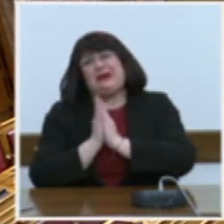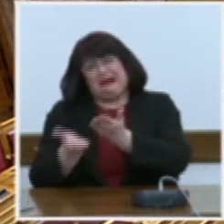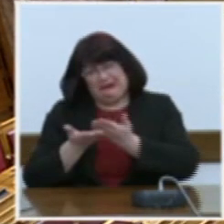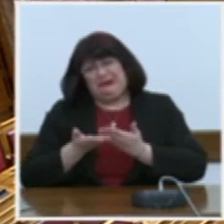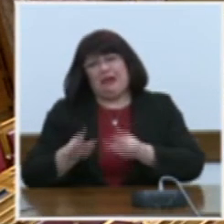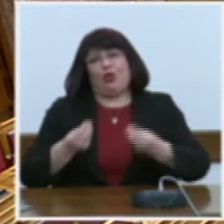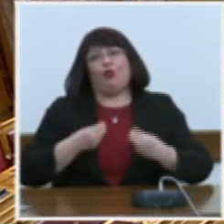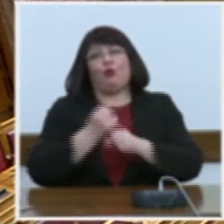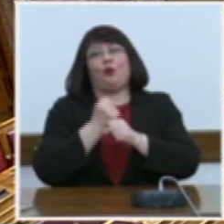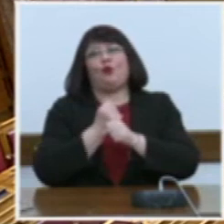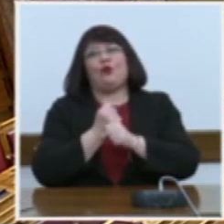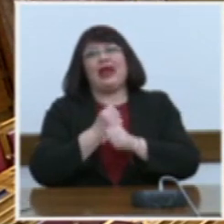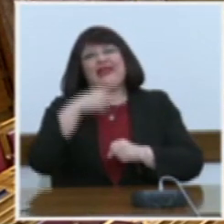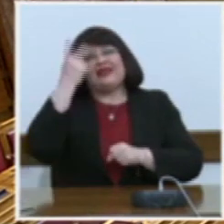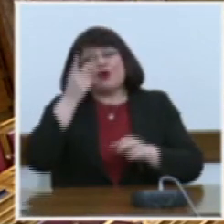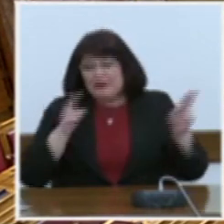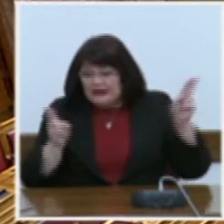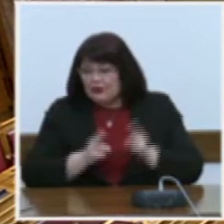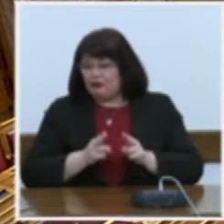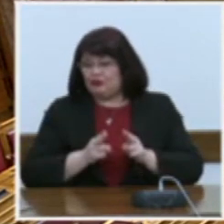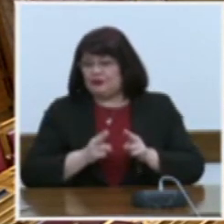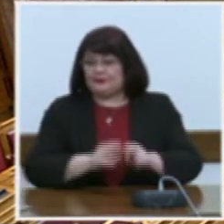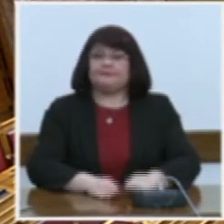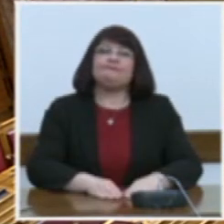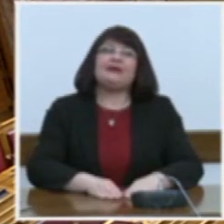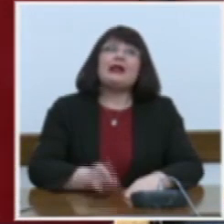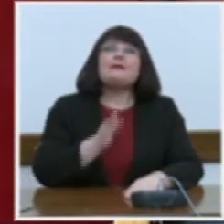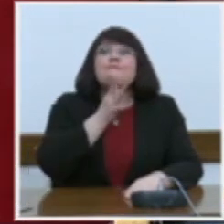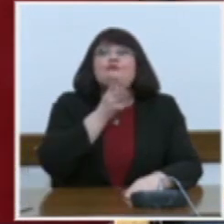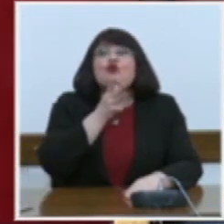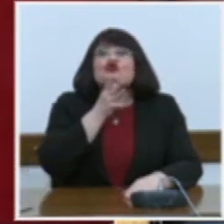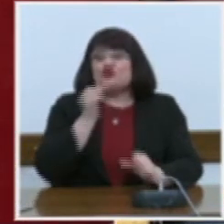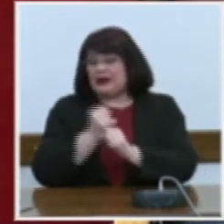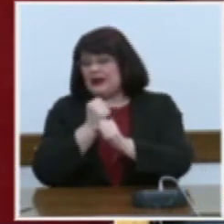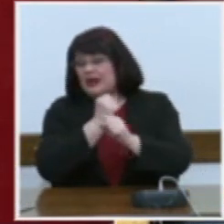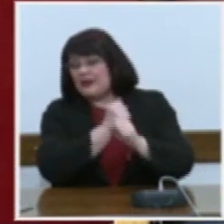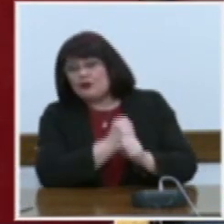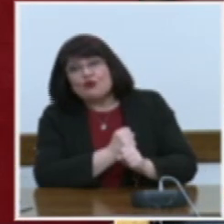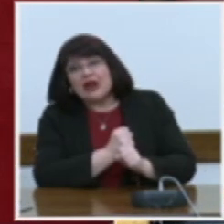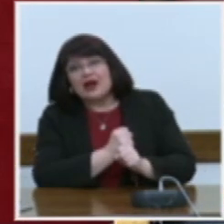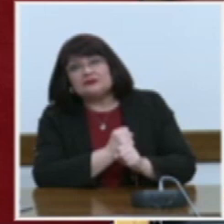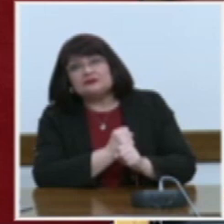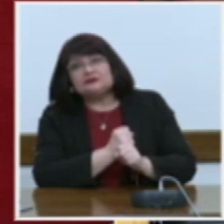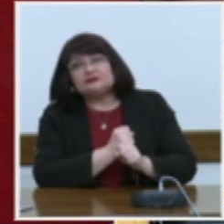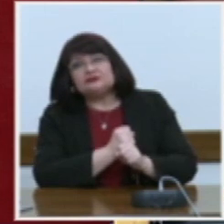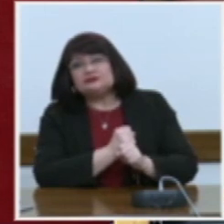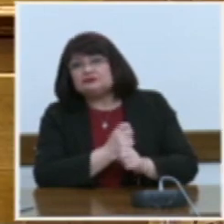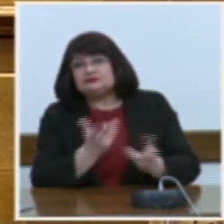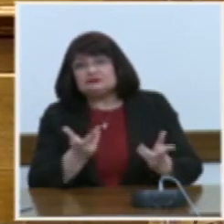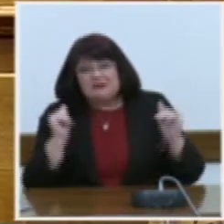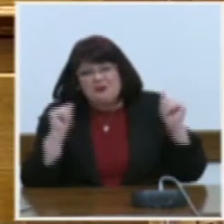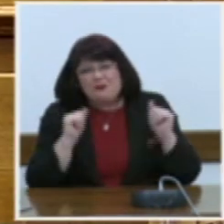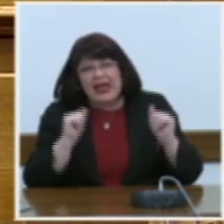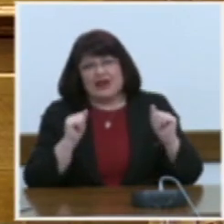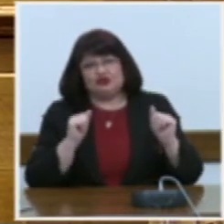με ελάχιστα δικαιώματα. Προσωρινή δουλειά συνήθως και ευάλωτη σε παντοειδείς πιέσεις.